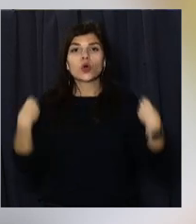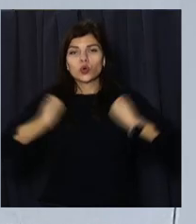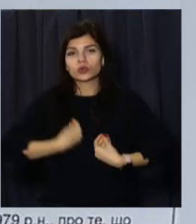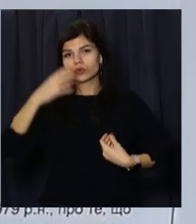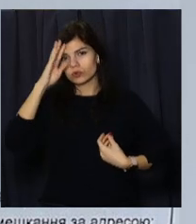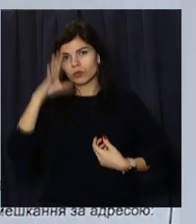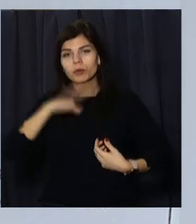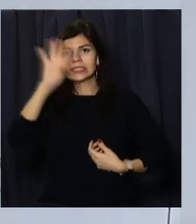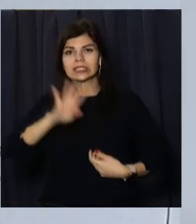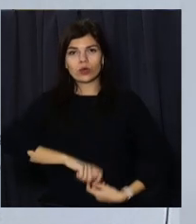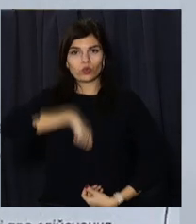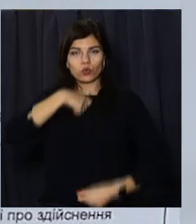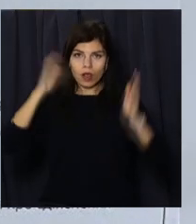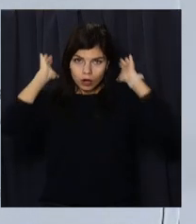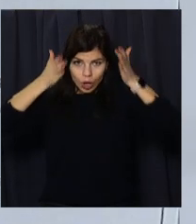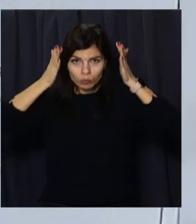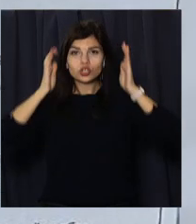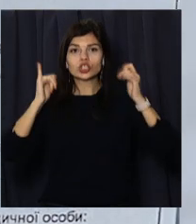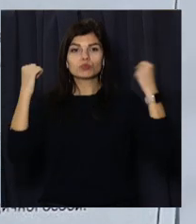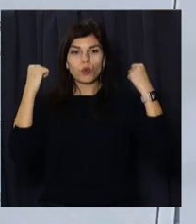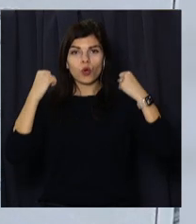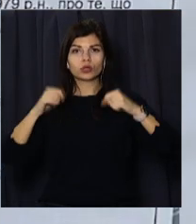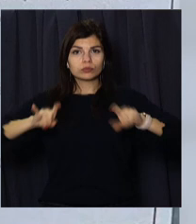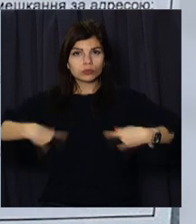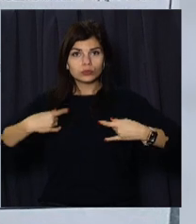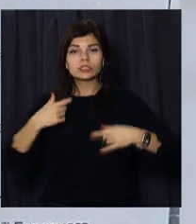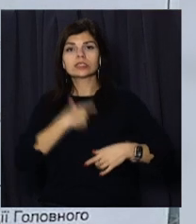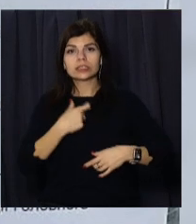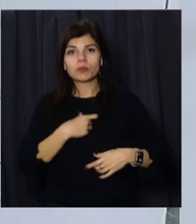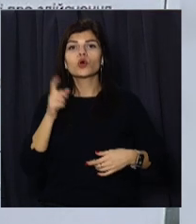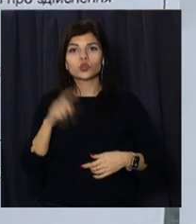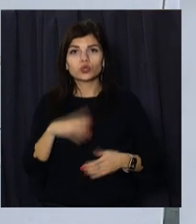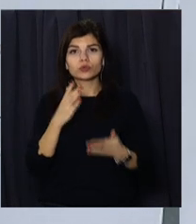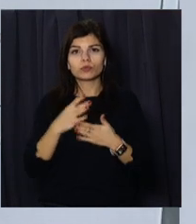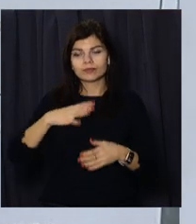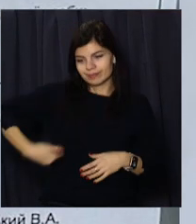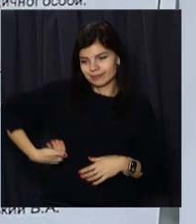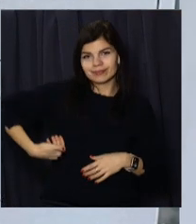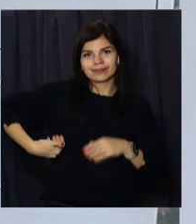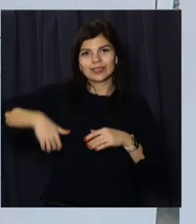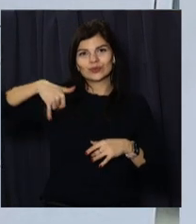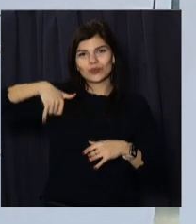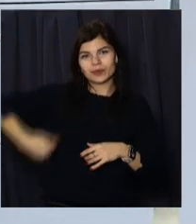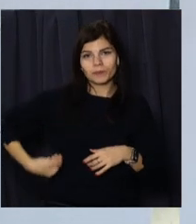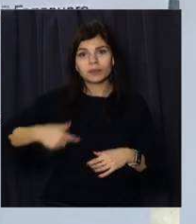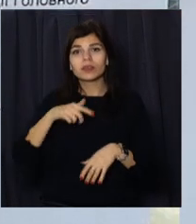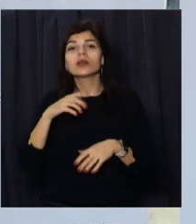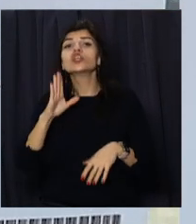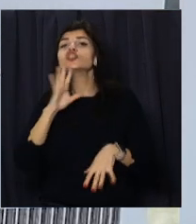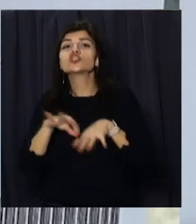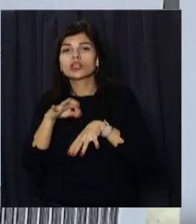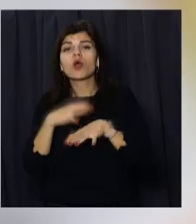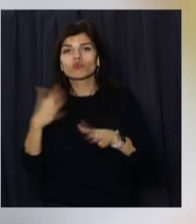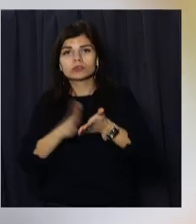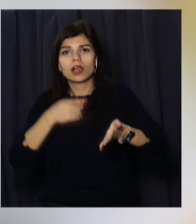капюшоном та чорні спортивні штани. Із собою також мав барсетку. Заяву до поліції дружина Геннадія вже написала, чоловік